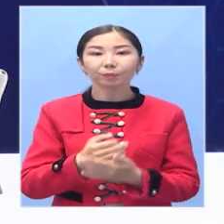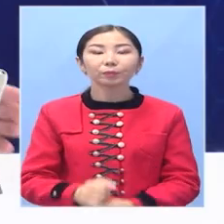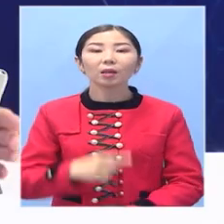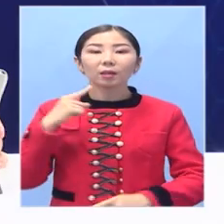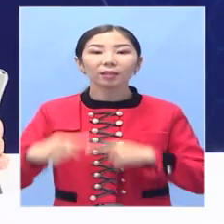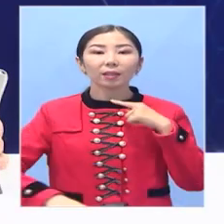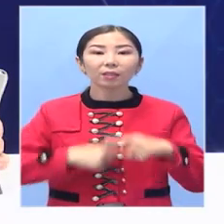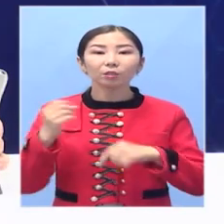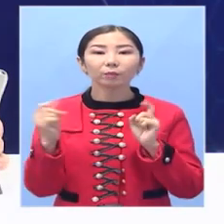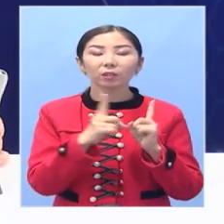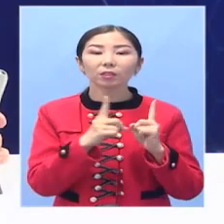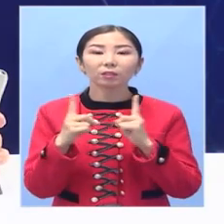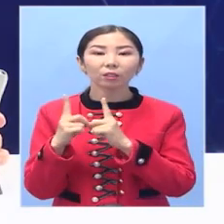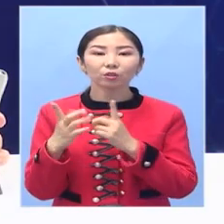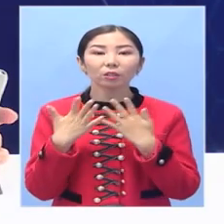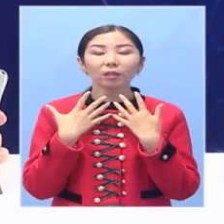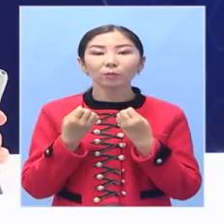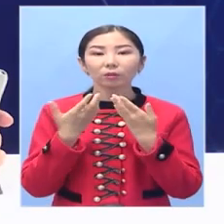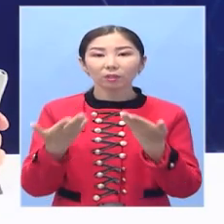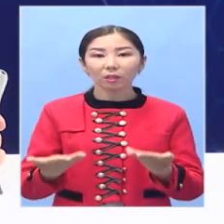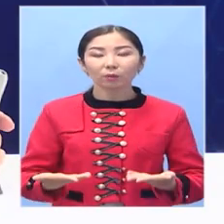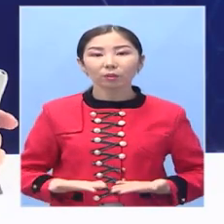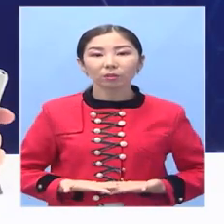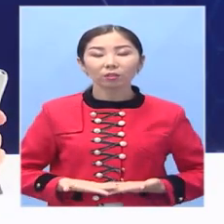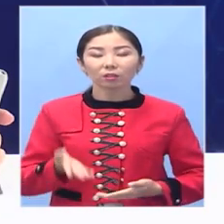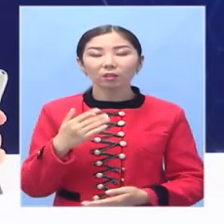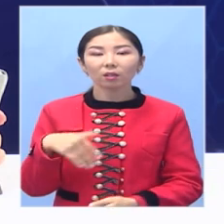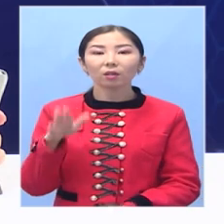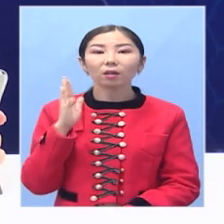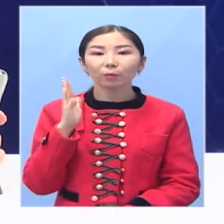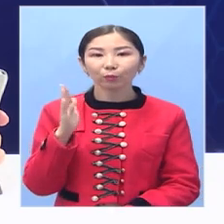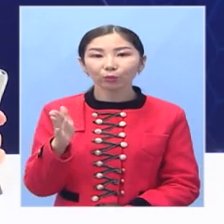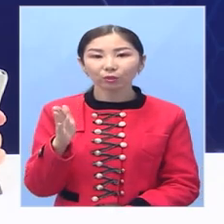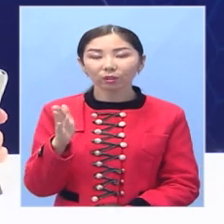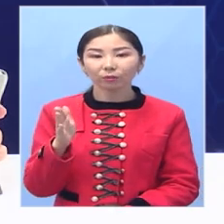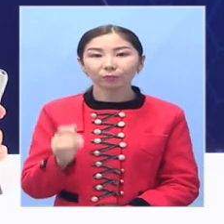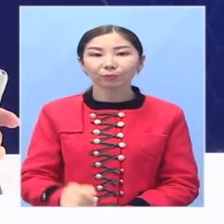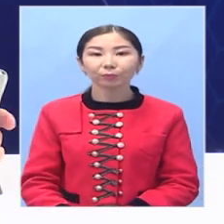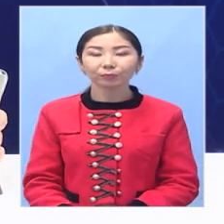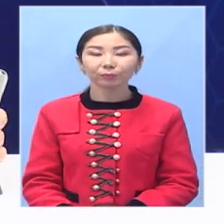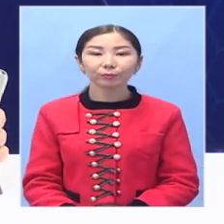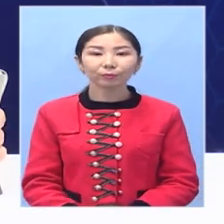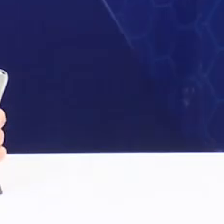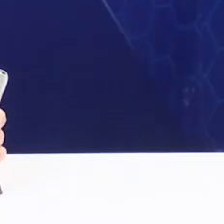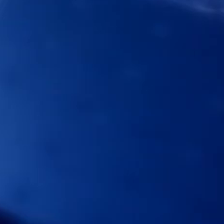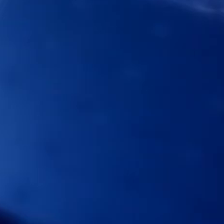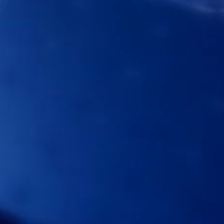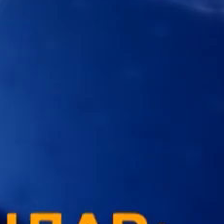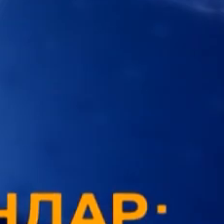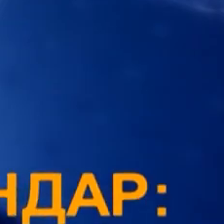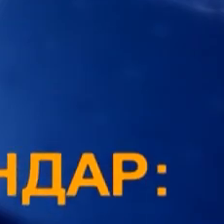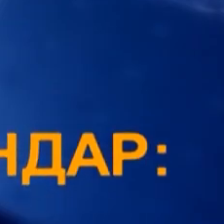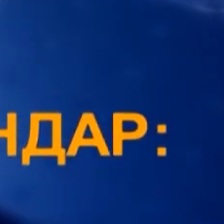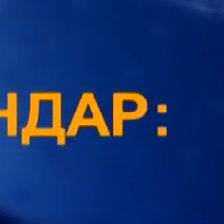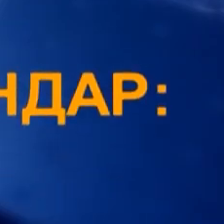Құрметті көрермендер, біздің бүгінгі хабарымыз осымен аяқталды. Эфирде келесі кездескенше аман сау болыңыздар.